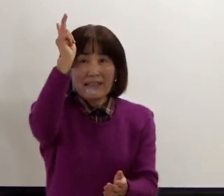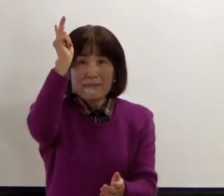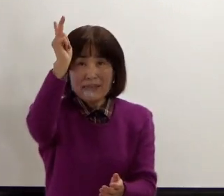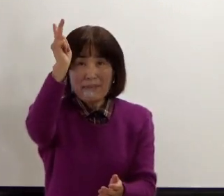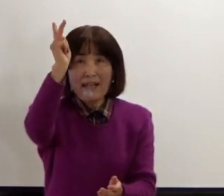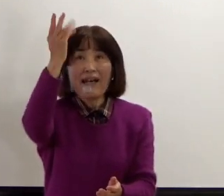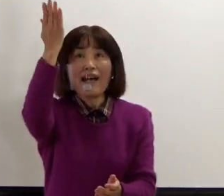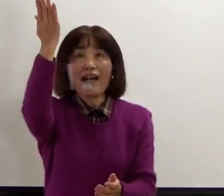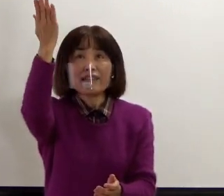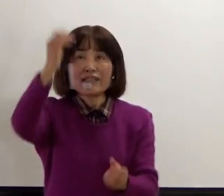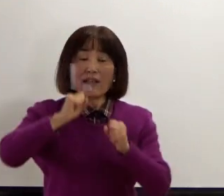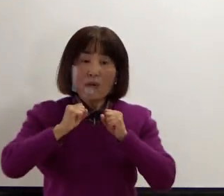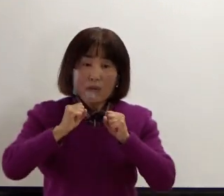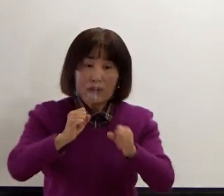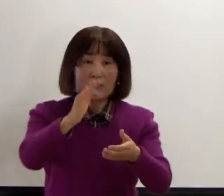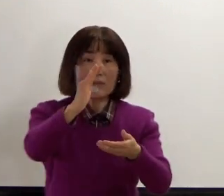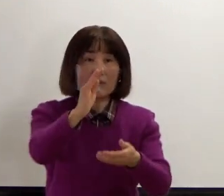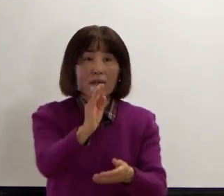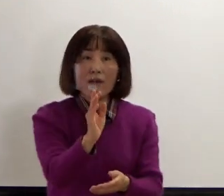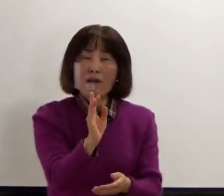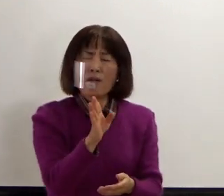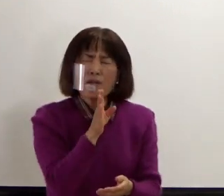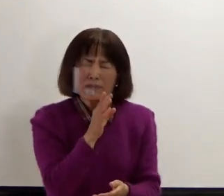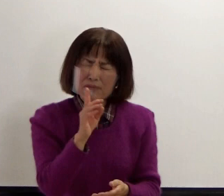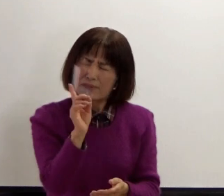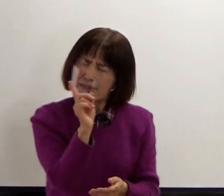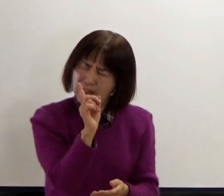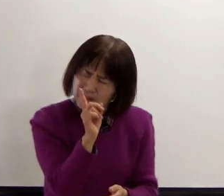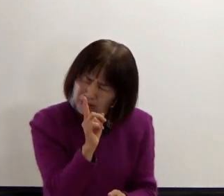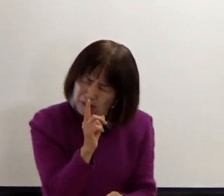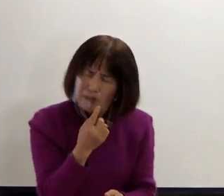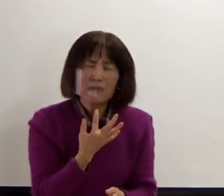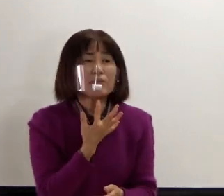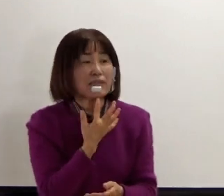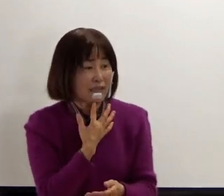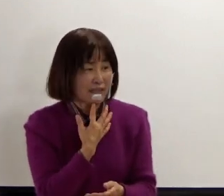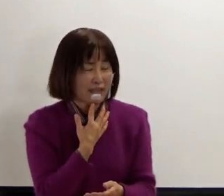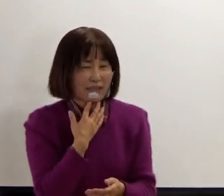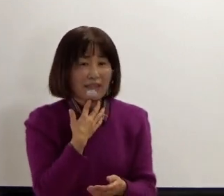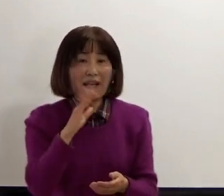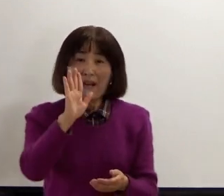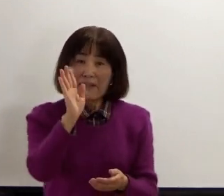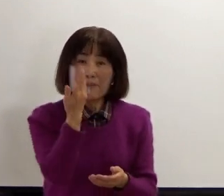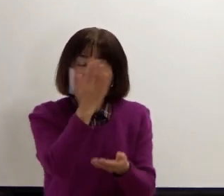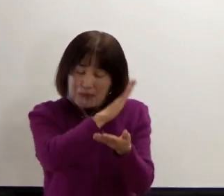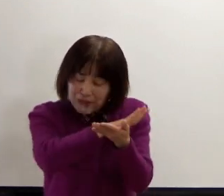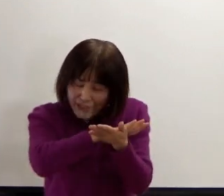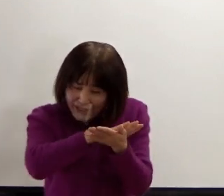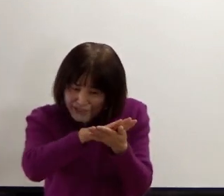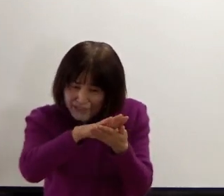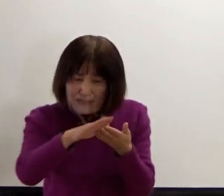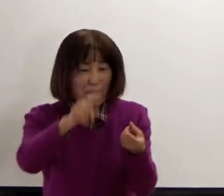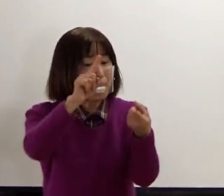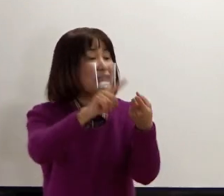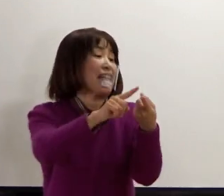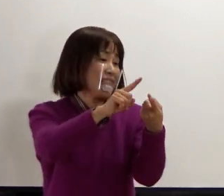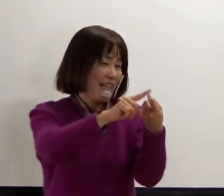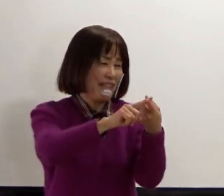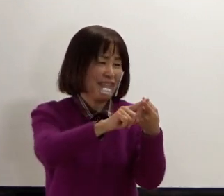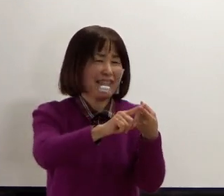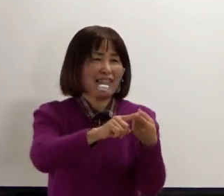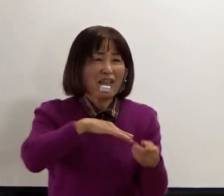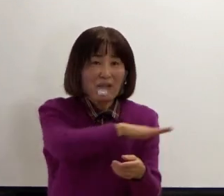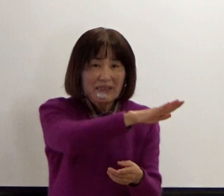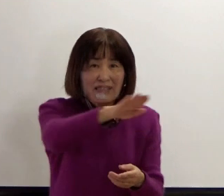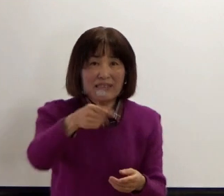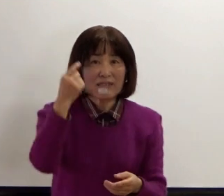はなんと不思議なことでありましょうか。そしてなんと麗しいことでありましょうか。私たちの思いを、私たちの